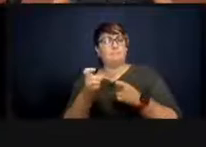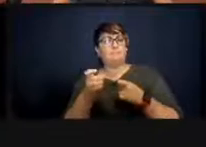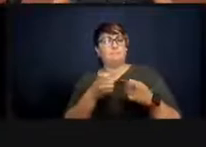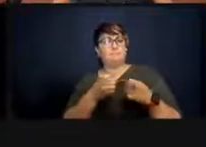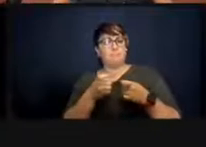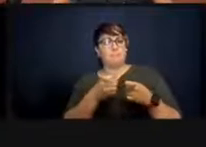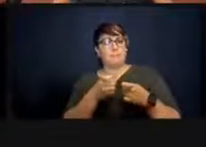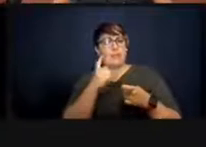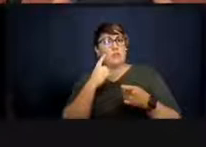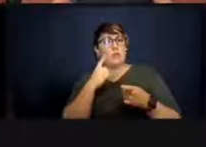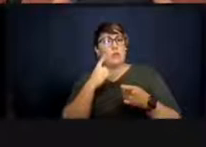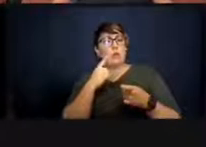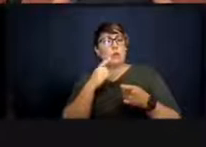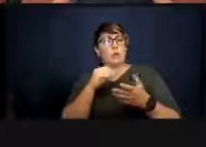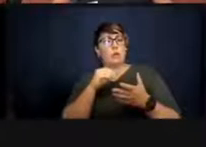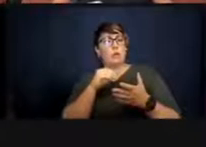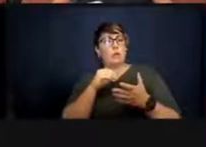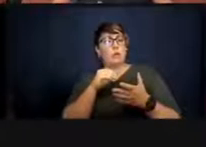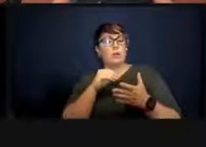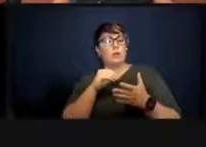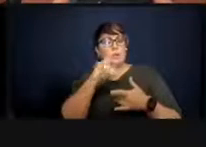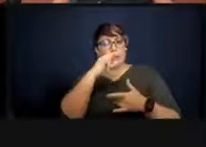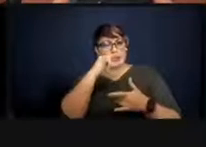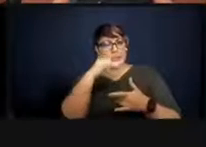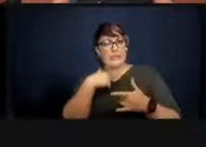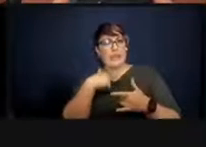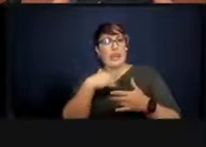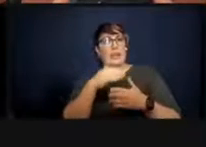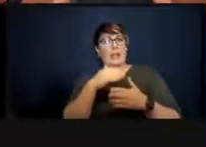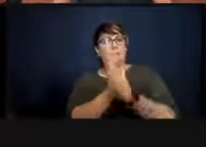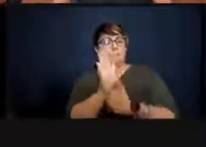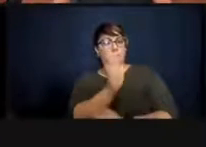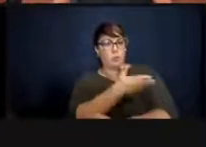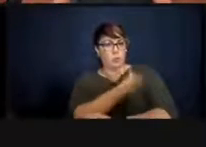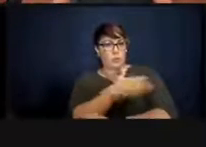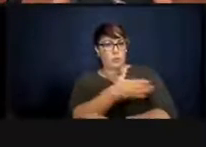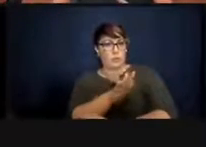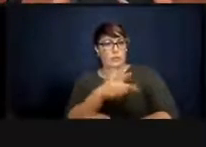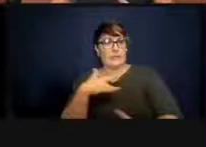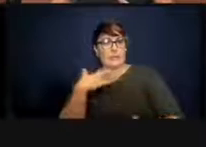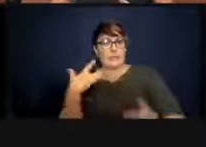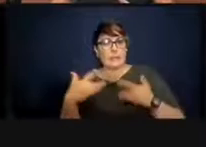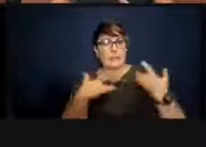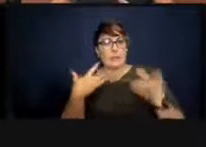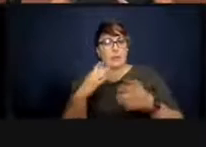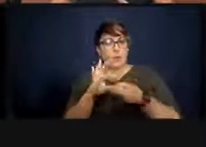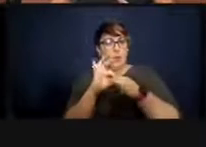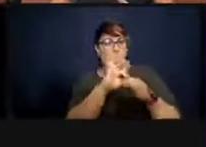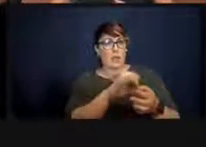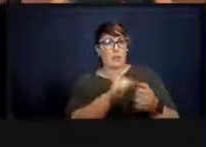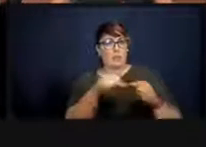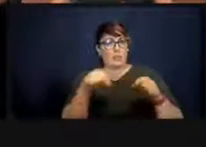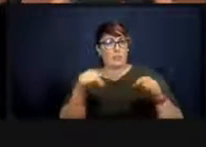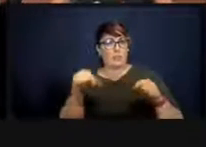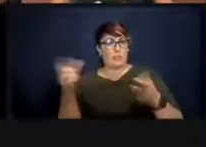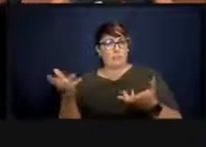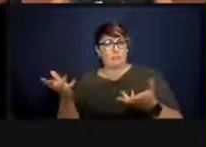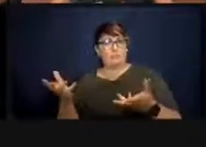ستتمكنون وستأخذون هذه الأمور بعين الاعتبار إذا كان هذا الشخص لديه شغف